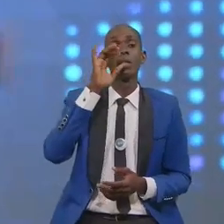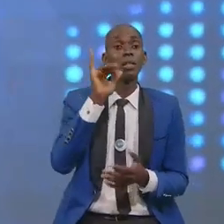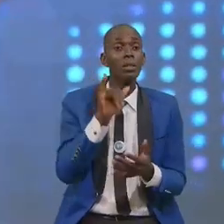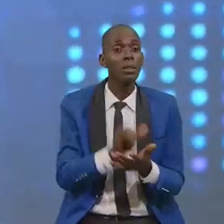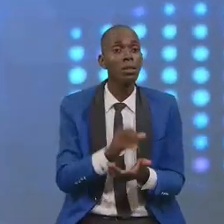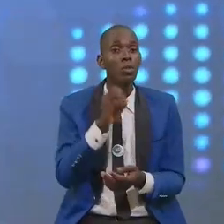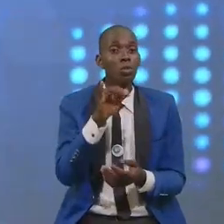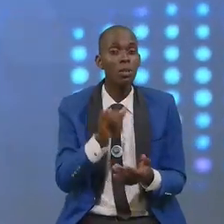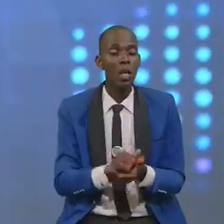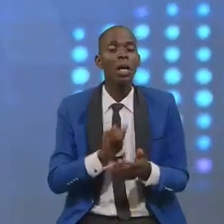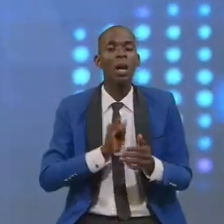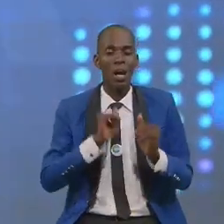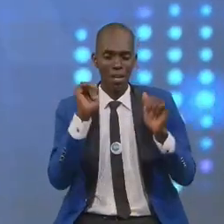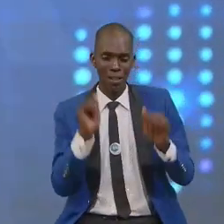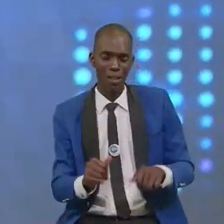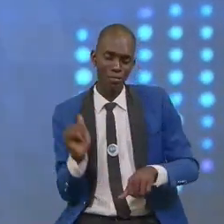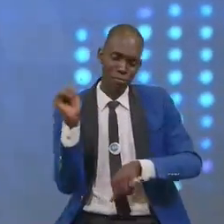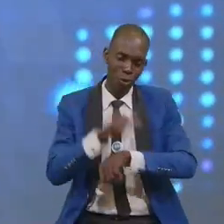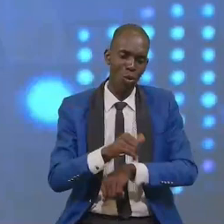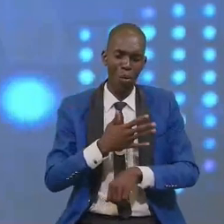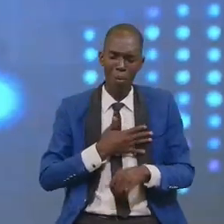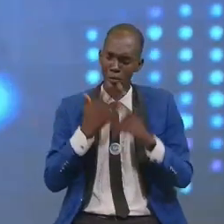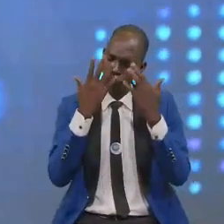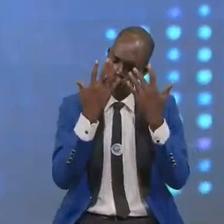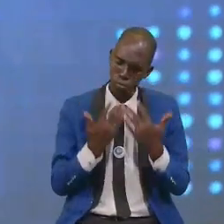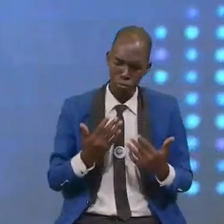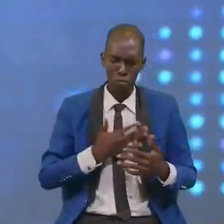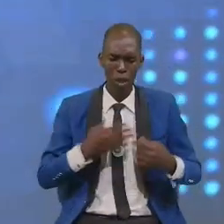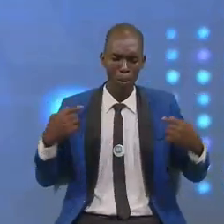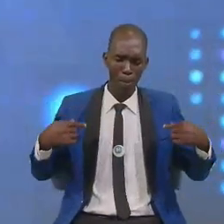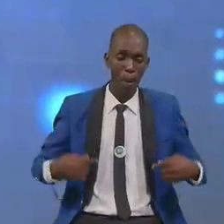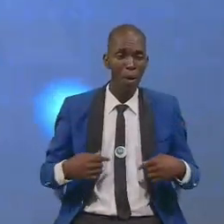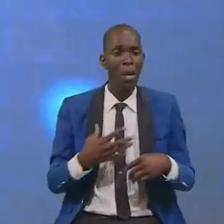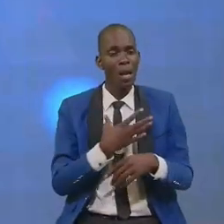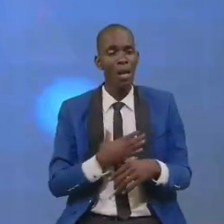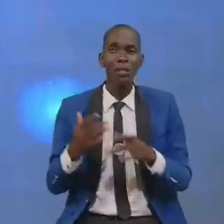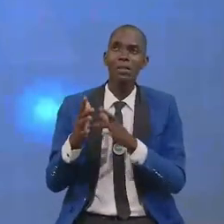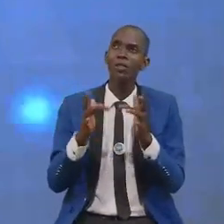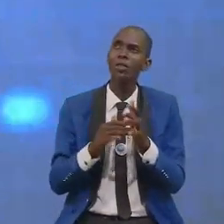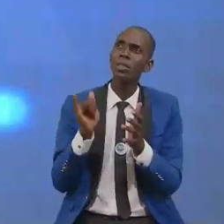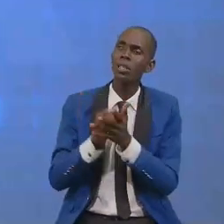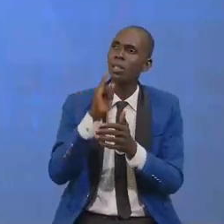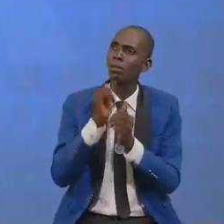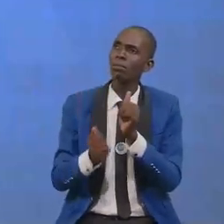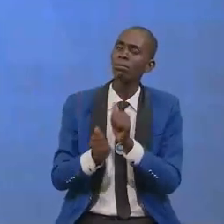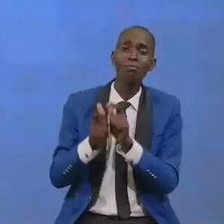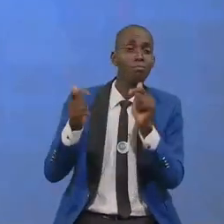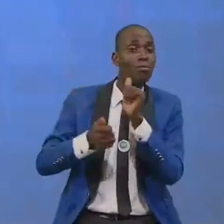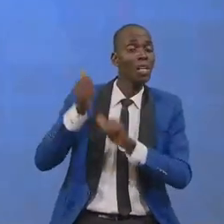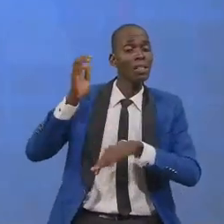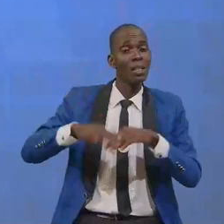de vaincre mes chagrins et mes douleurs maintenant Jésus qui est plus grand que l'alcool